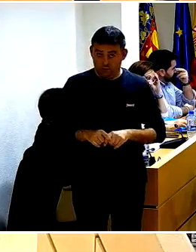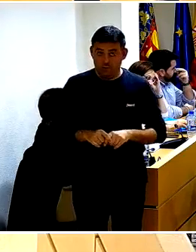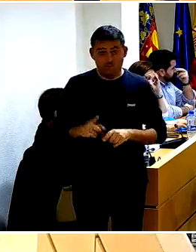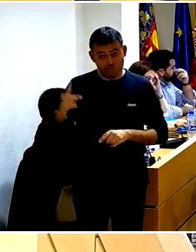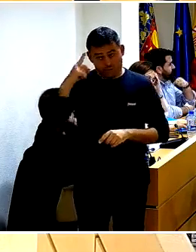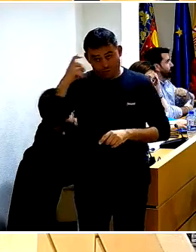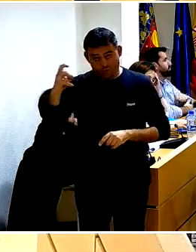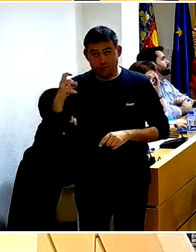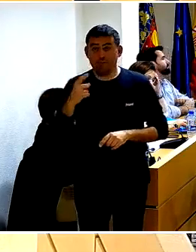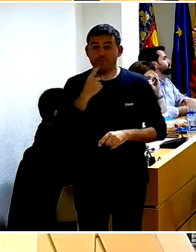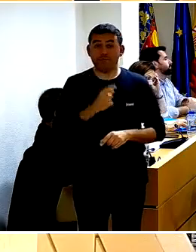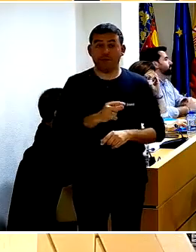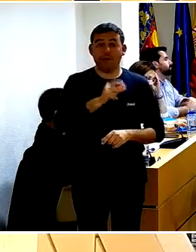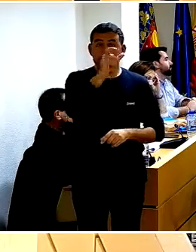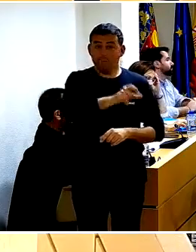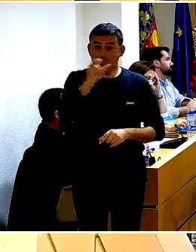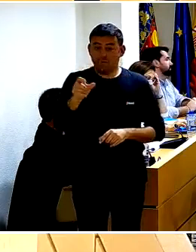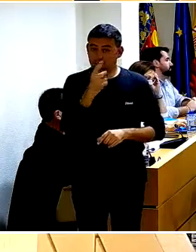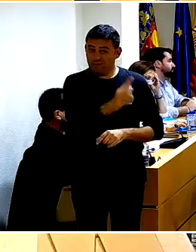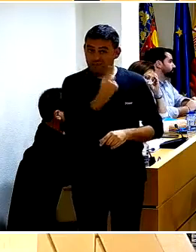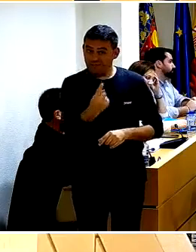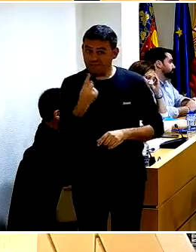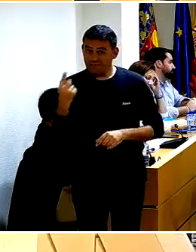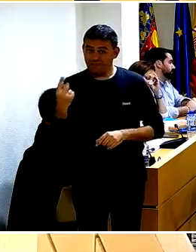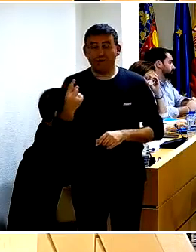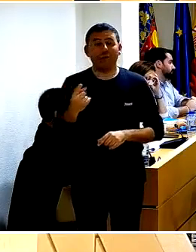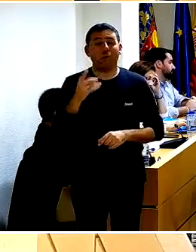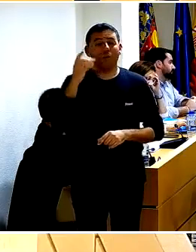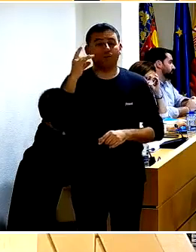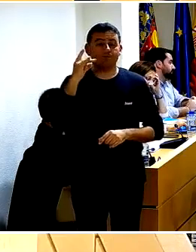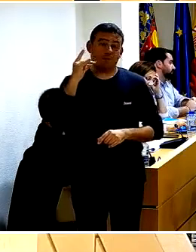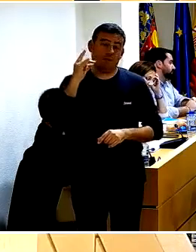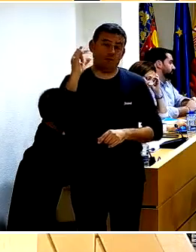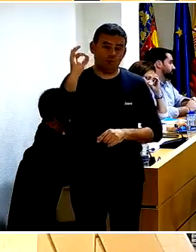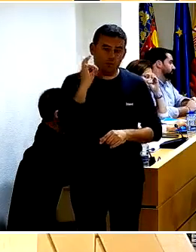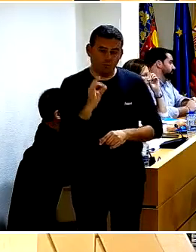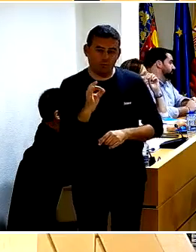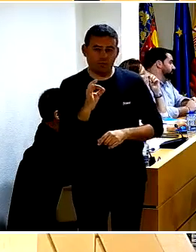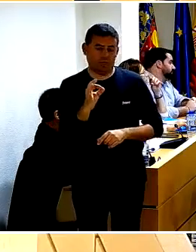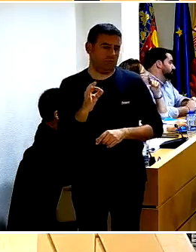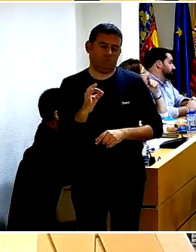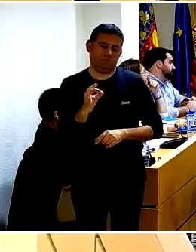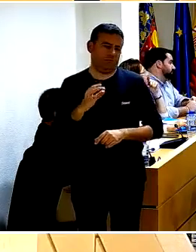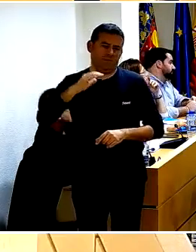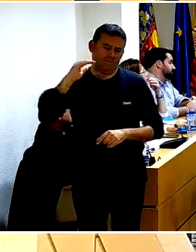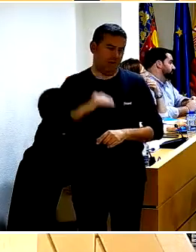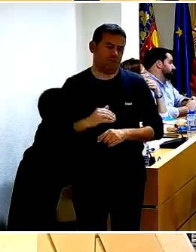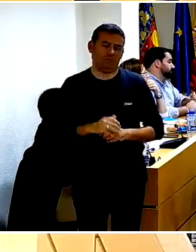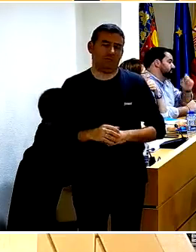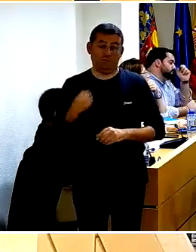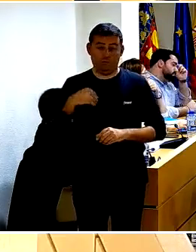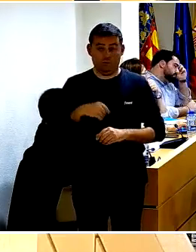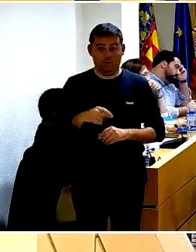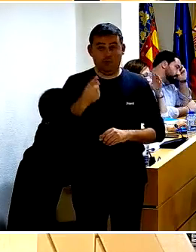per càpita dels més baixos de tota la comarca. Pressupost per càpita. I si